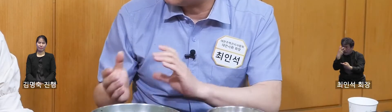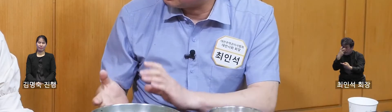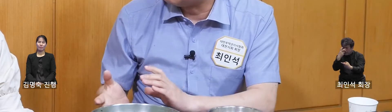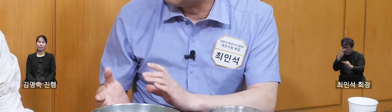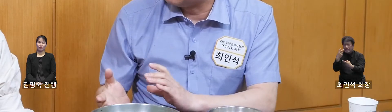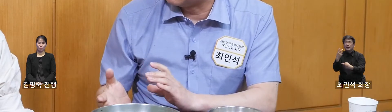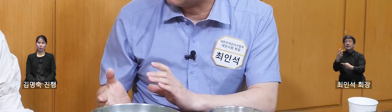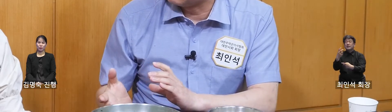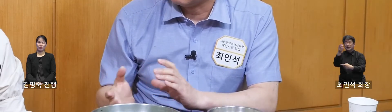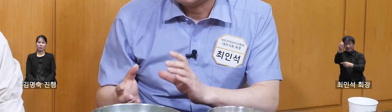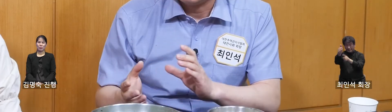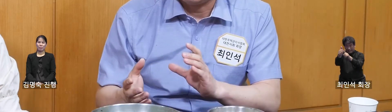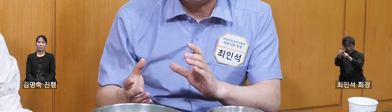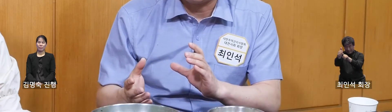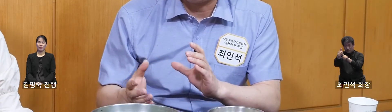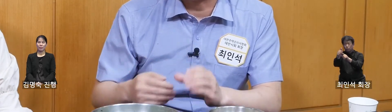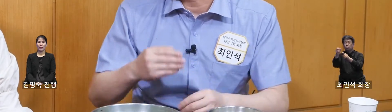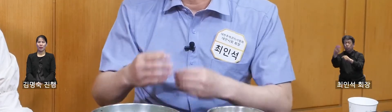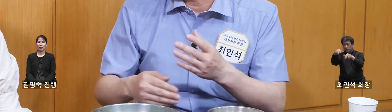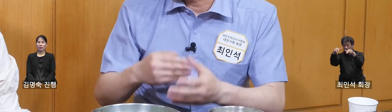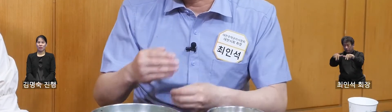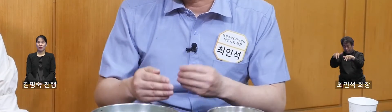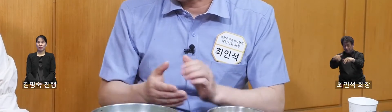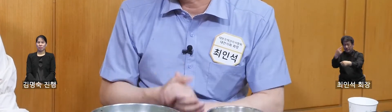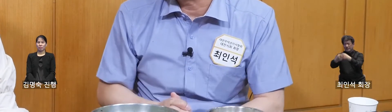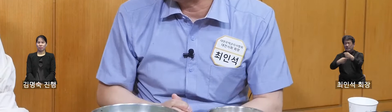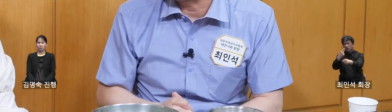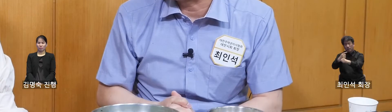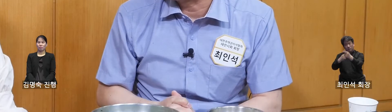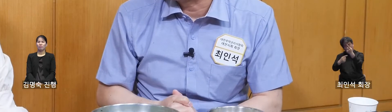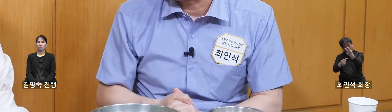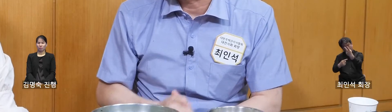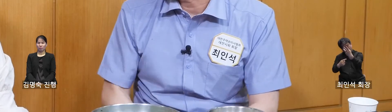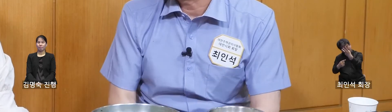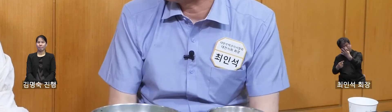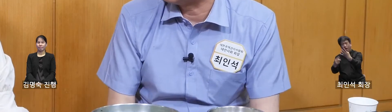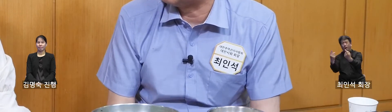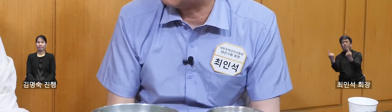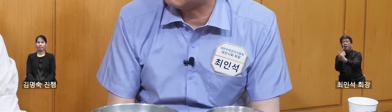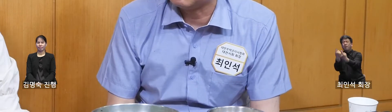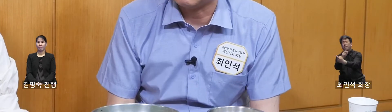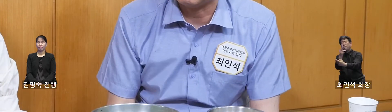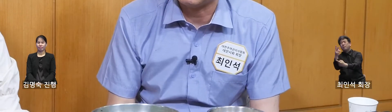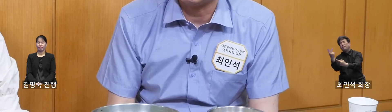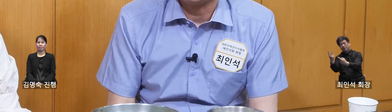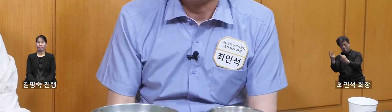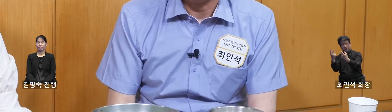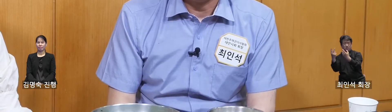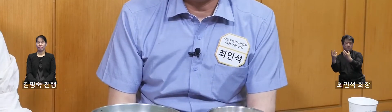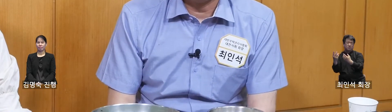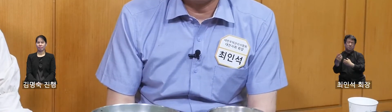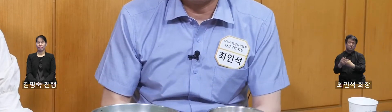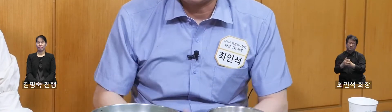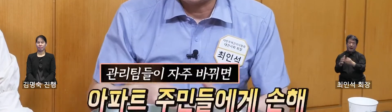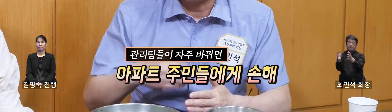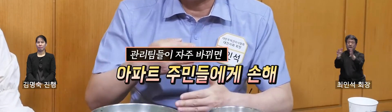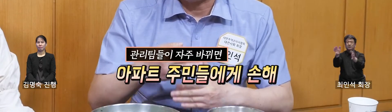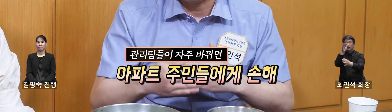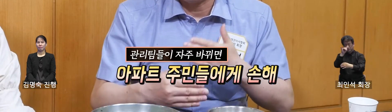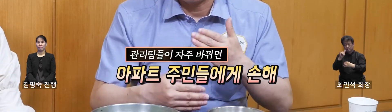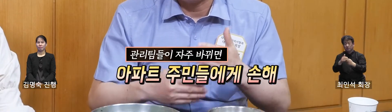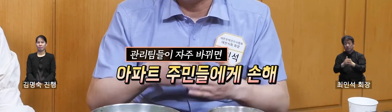소장님을 비롯한 직원분들이 1년에 막 서너 번씩 이렇게 바뀌는 가슴 아픈 단지도 있거든요. 그래서